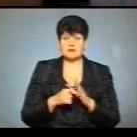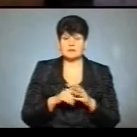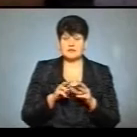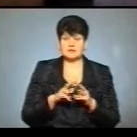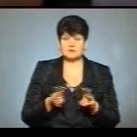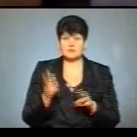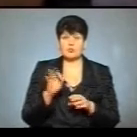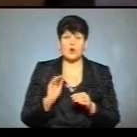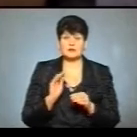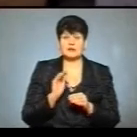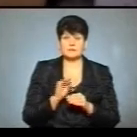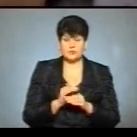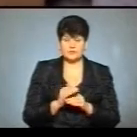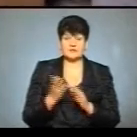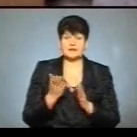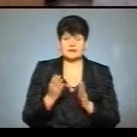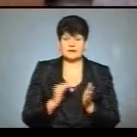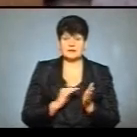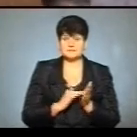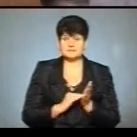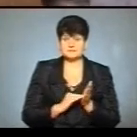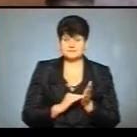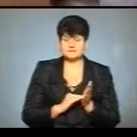про надбавки, де встановлюється